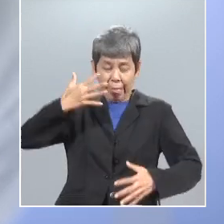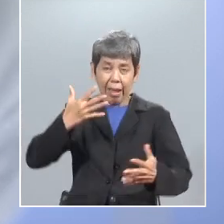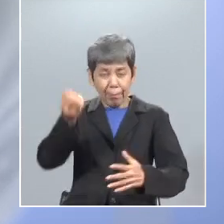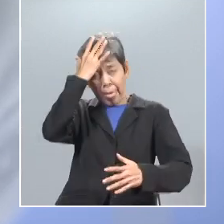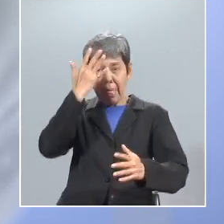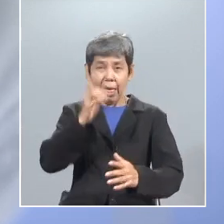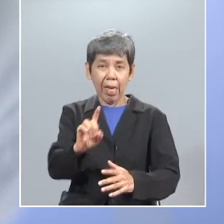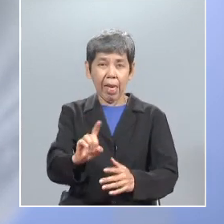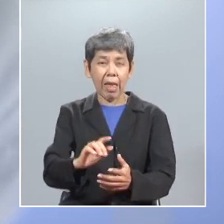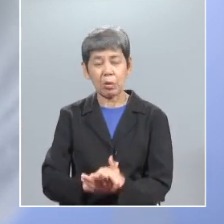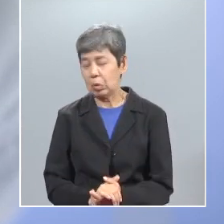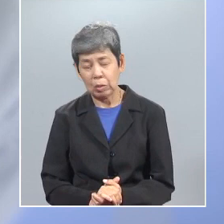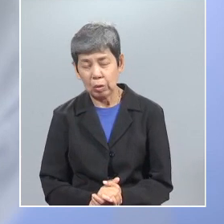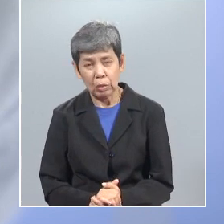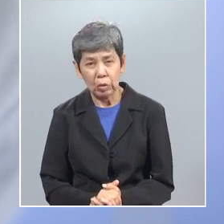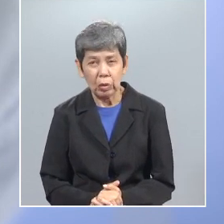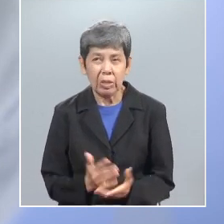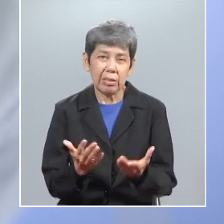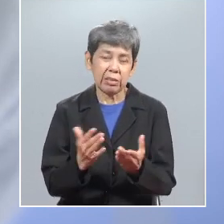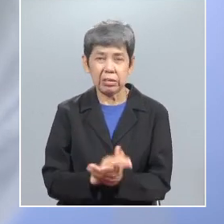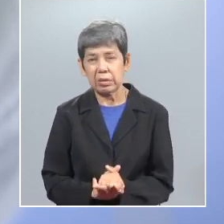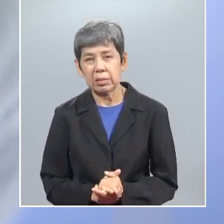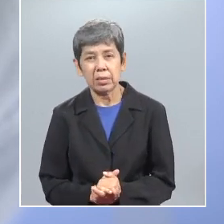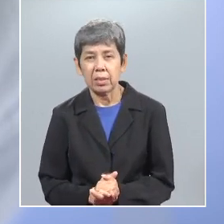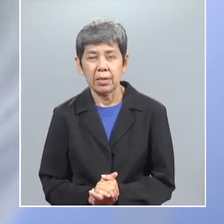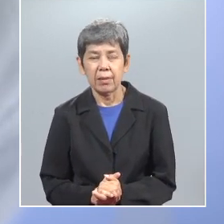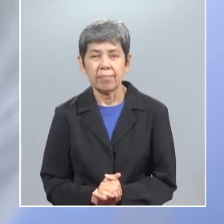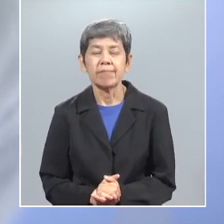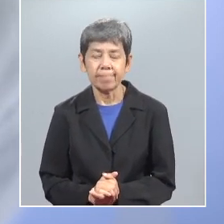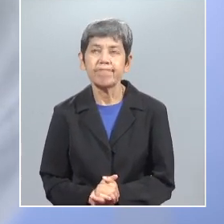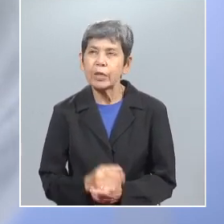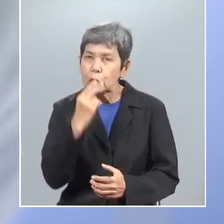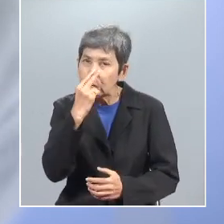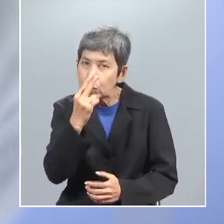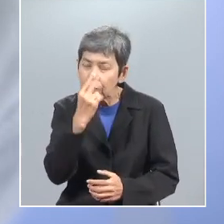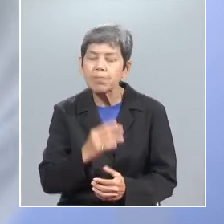ราหรือน้ำมันกระเด็นมาโดนเรา ค่ะ เนี่ยดูสิฮะ